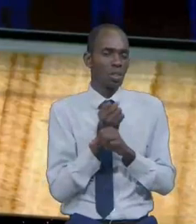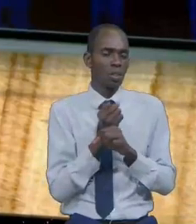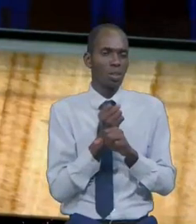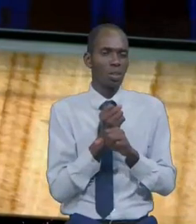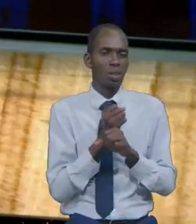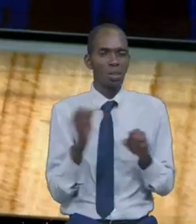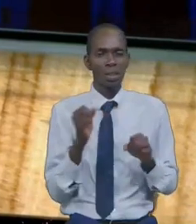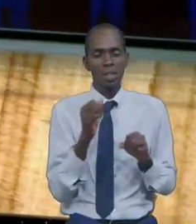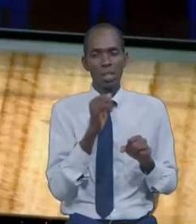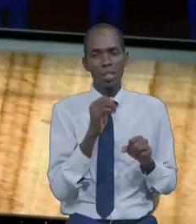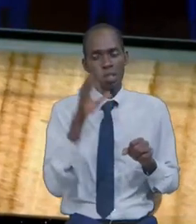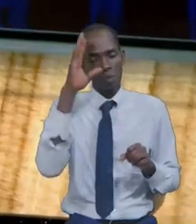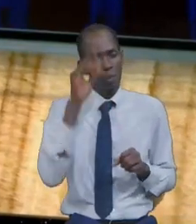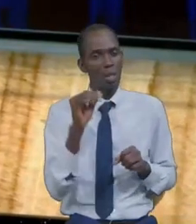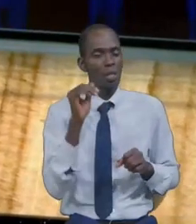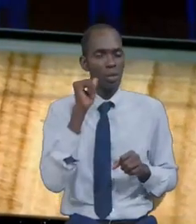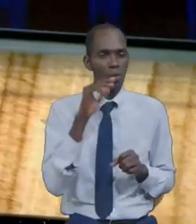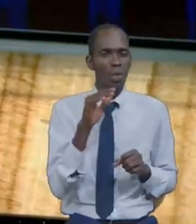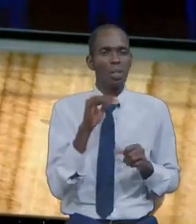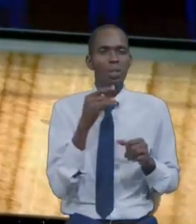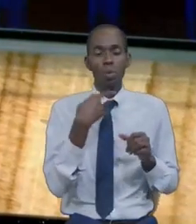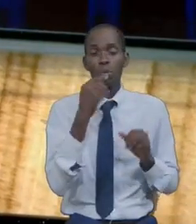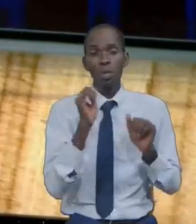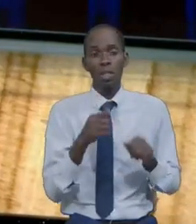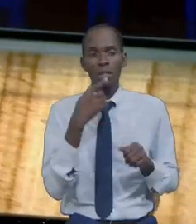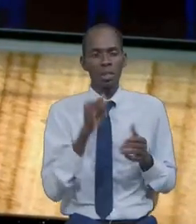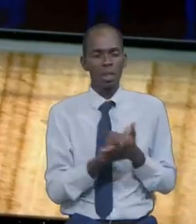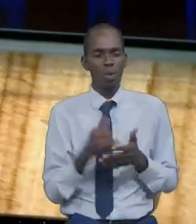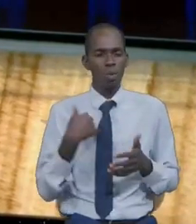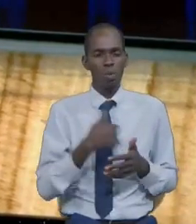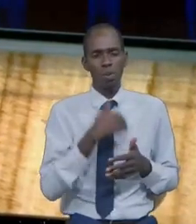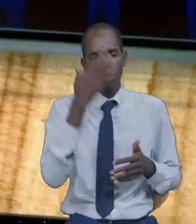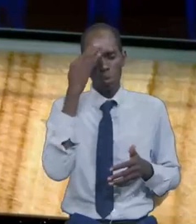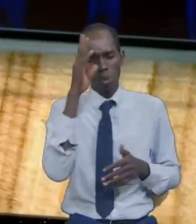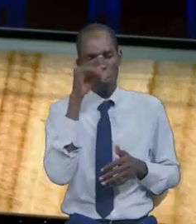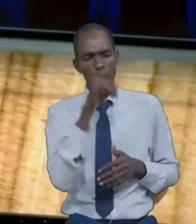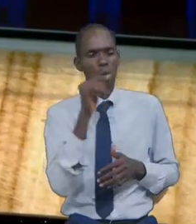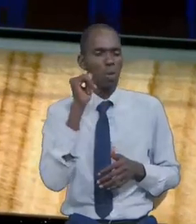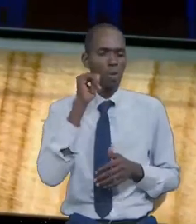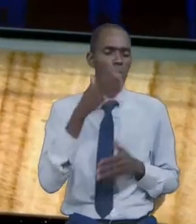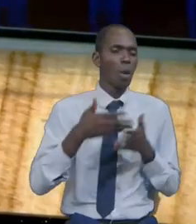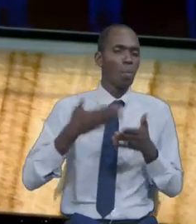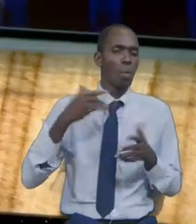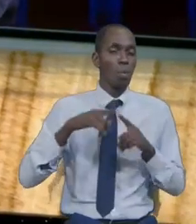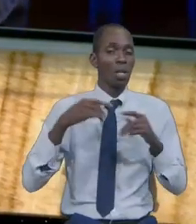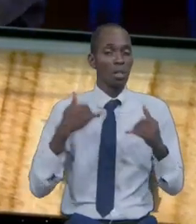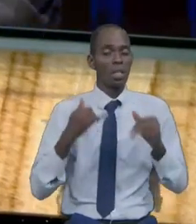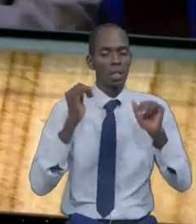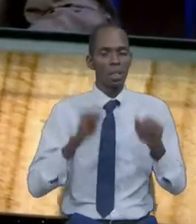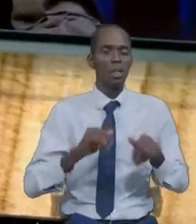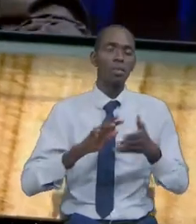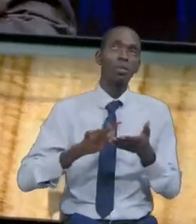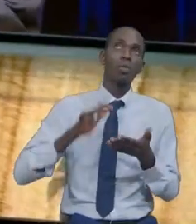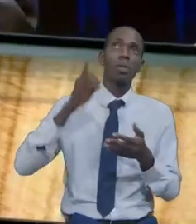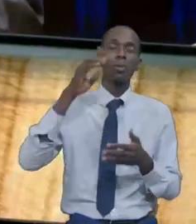sauver un homme, une femme, que nous le connaissons, nous la connaissons auparavant maintenant, on peut glorifier Dieu à ton sujet. Et